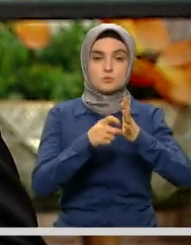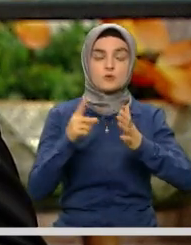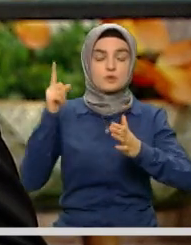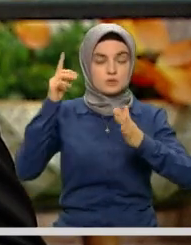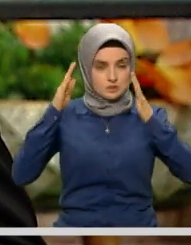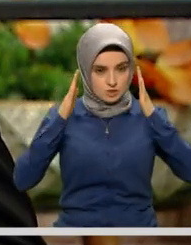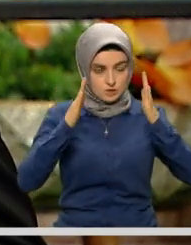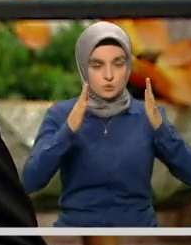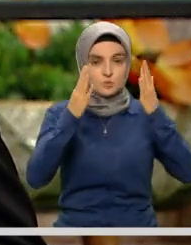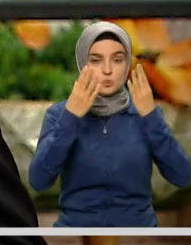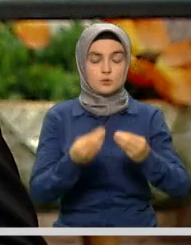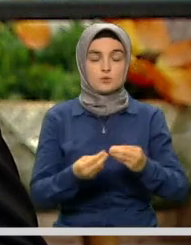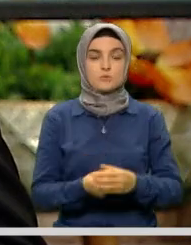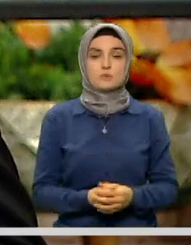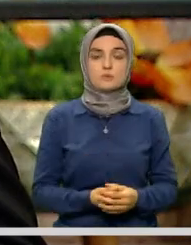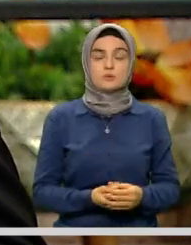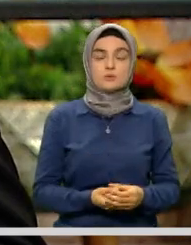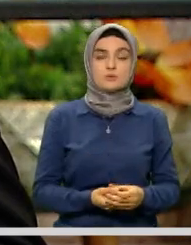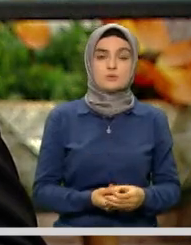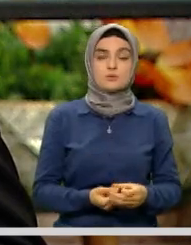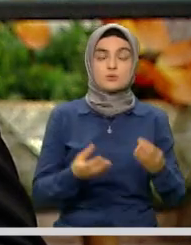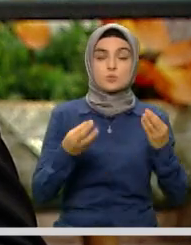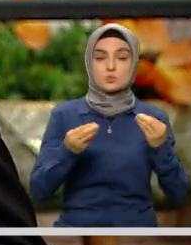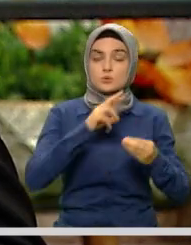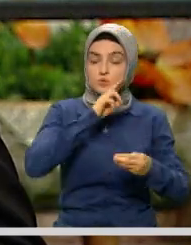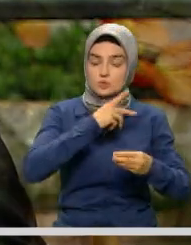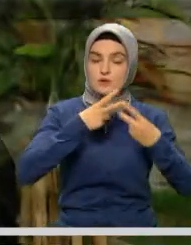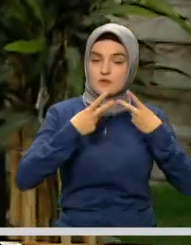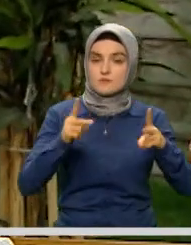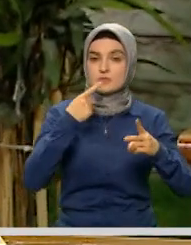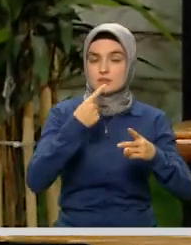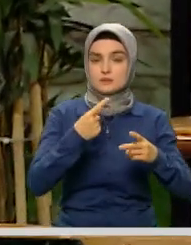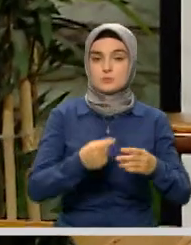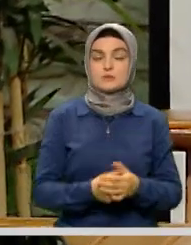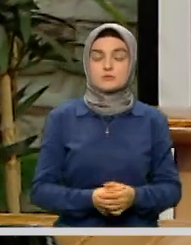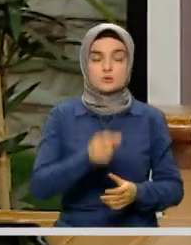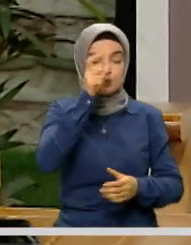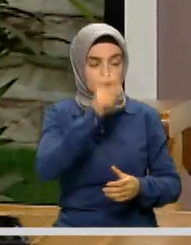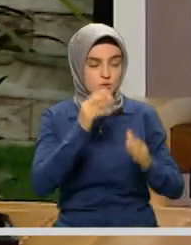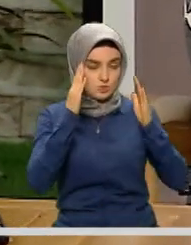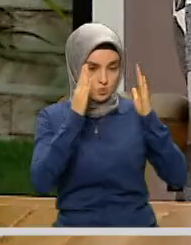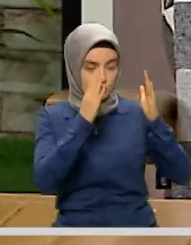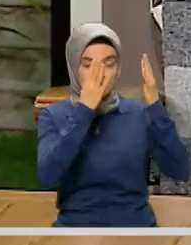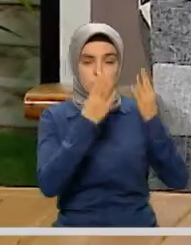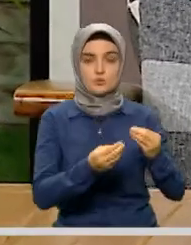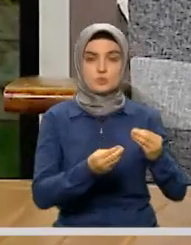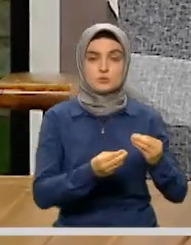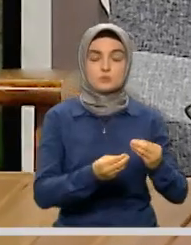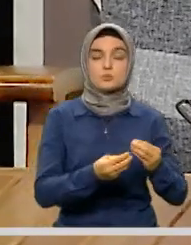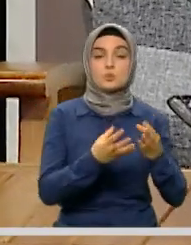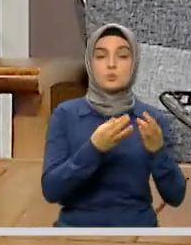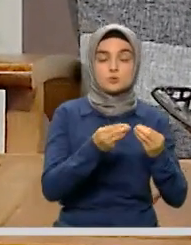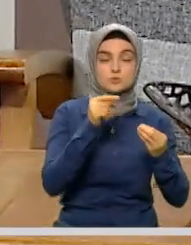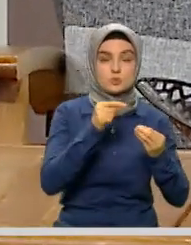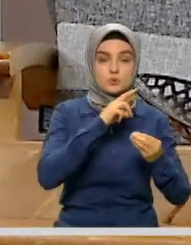dönük yönü itibariyle bolca günahları affeden demektir. Kula dönük yönü itibariyle de bolca günah